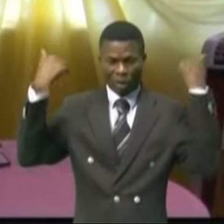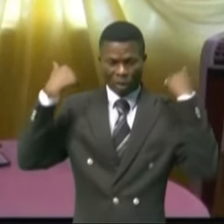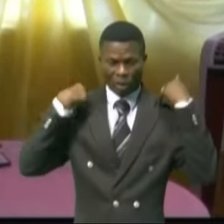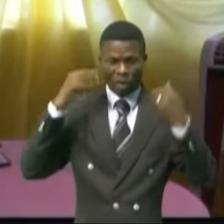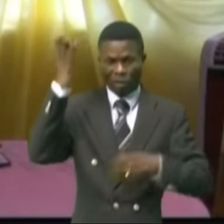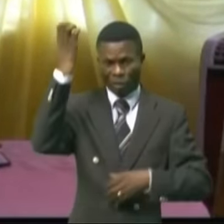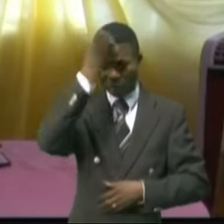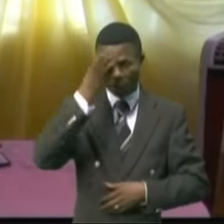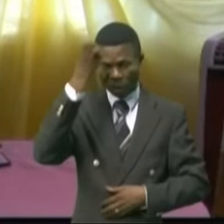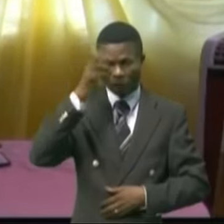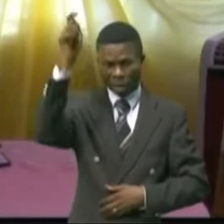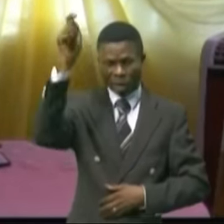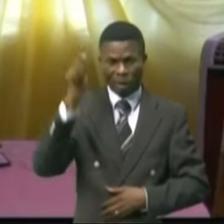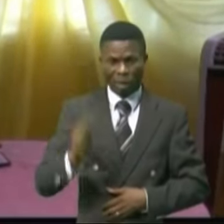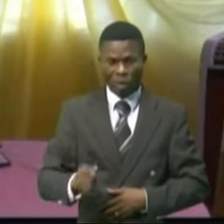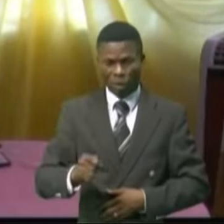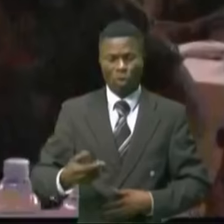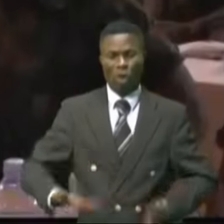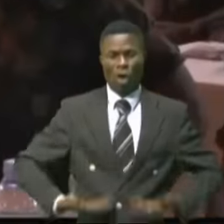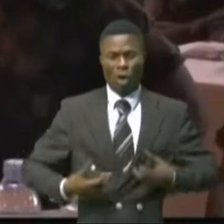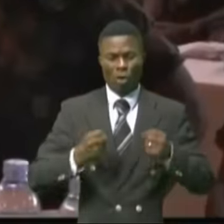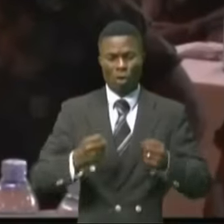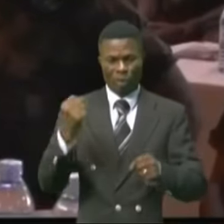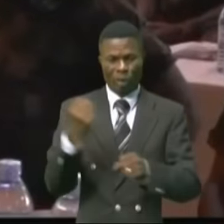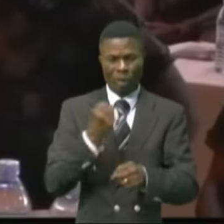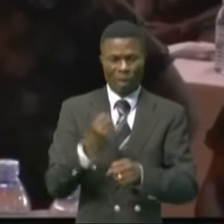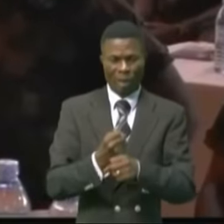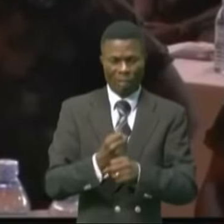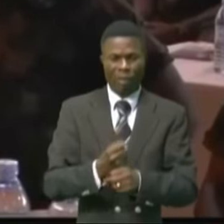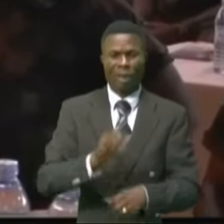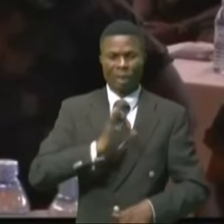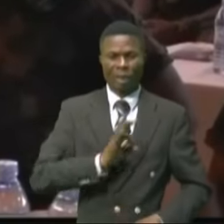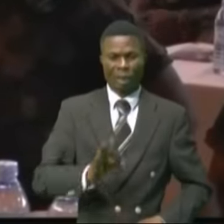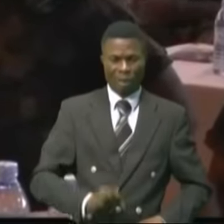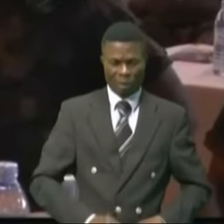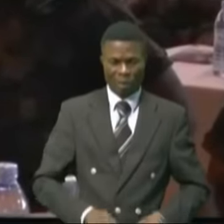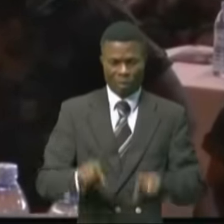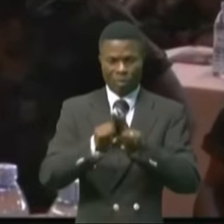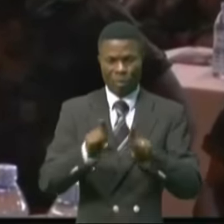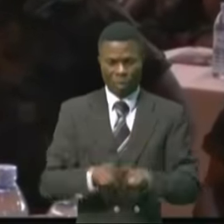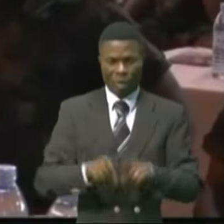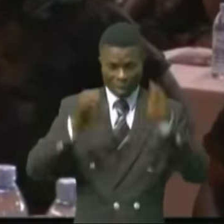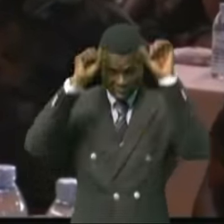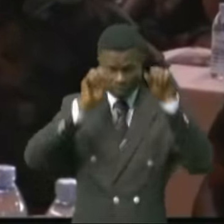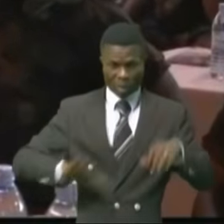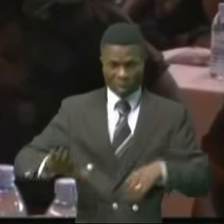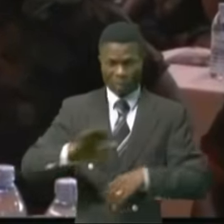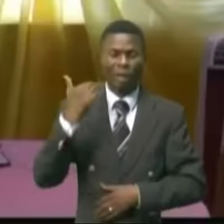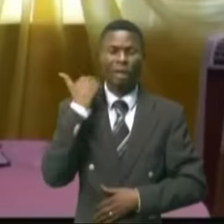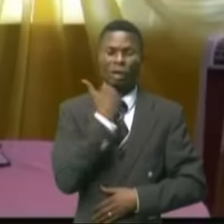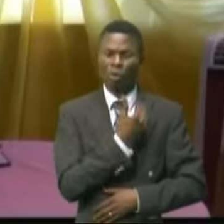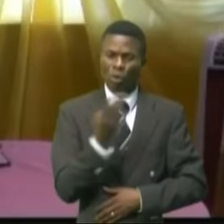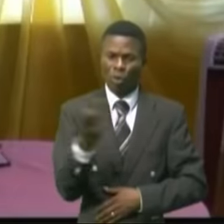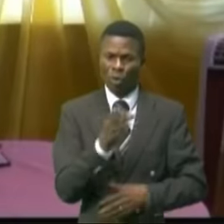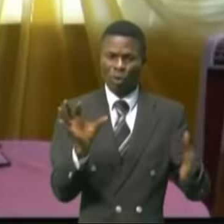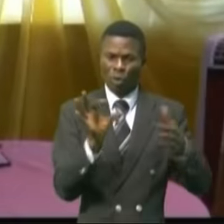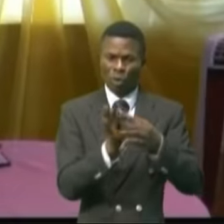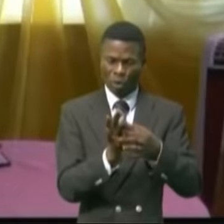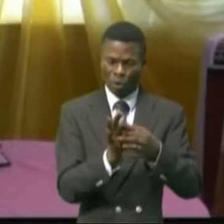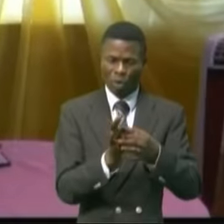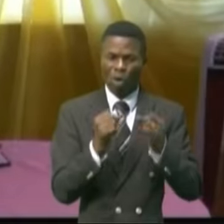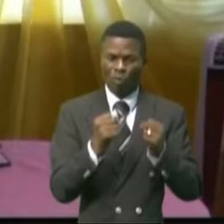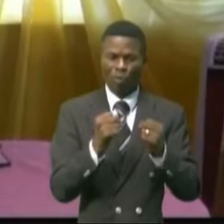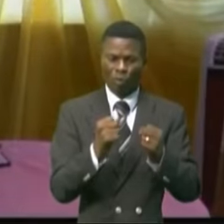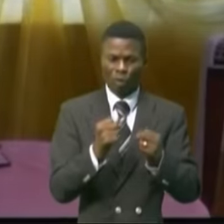salué les efforts du président Félix Antoine Tshisekedi Tshilombo de la RDC et Yoweri Kaguta Museveni de l'Ouganda pour cette mutualisation